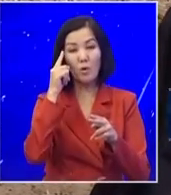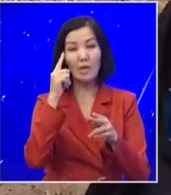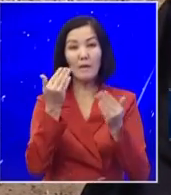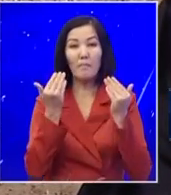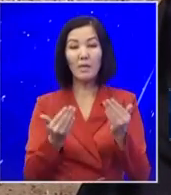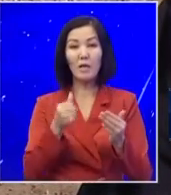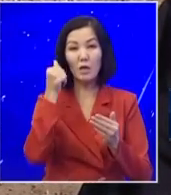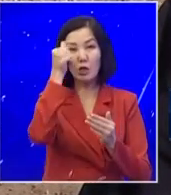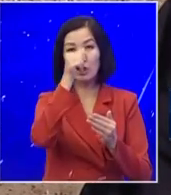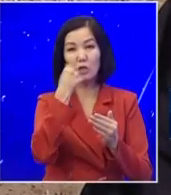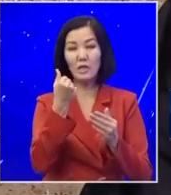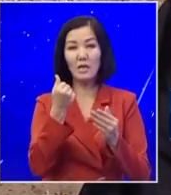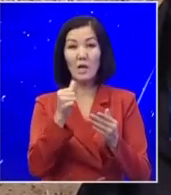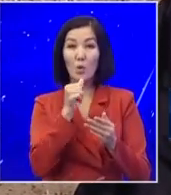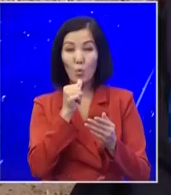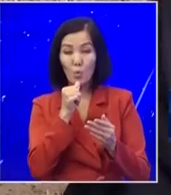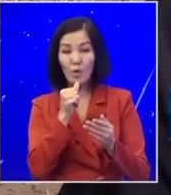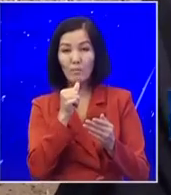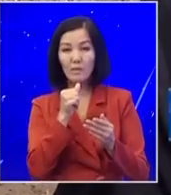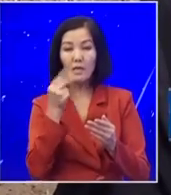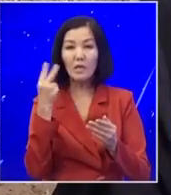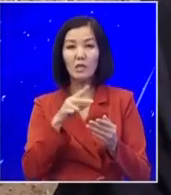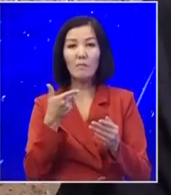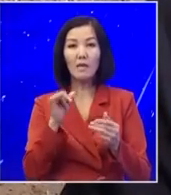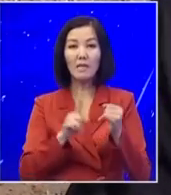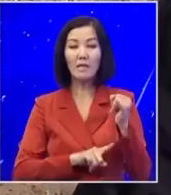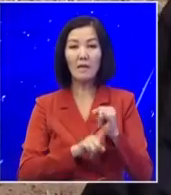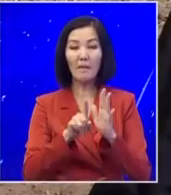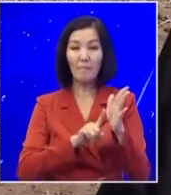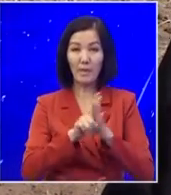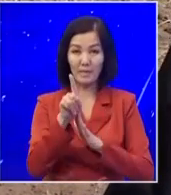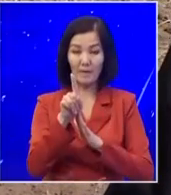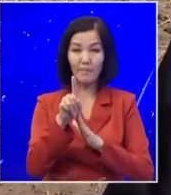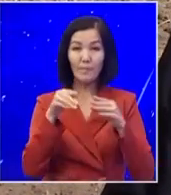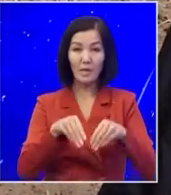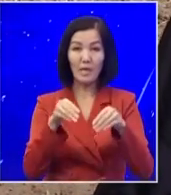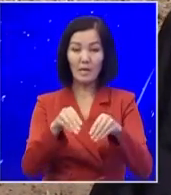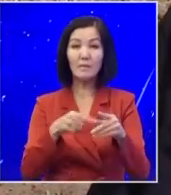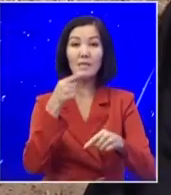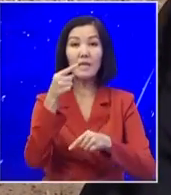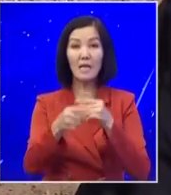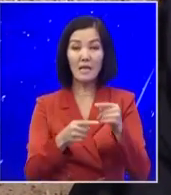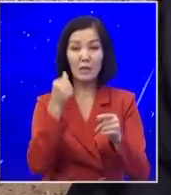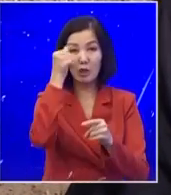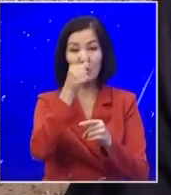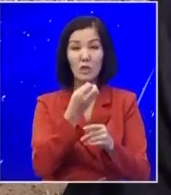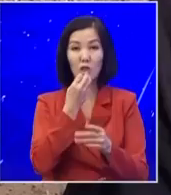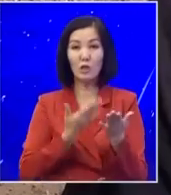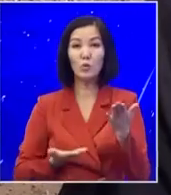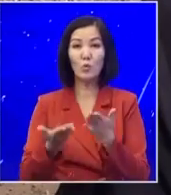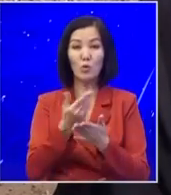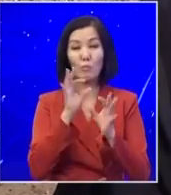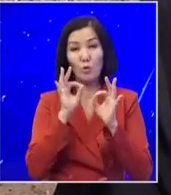жылы аздап көрейік, 20 гектардан бастап. Соның кейін келешекте, егер дұрыс өтіп,